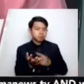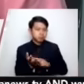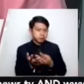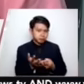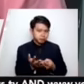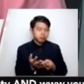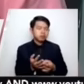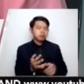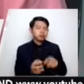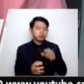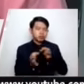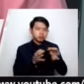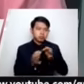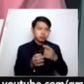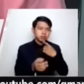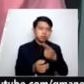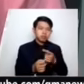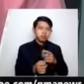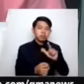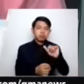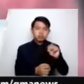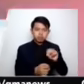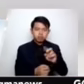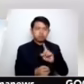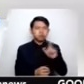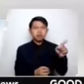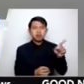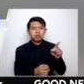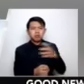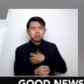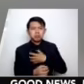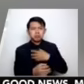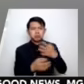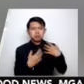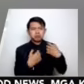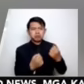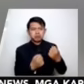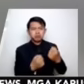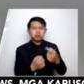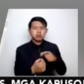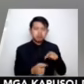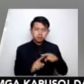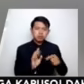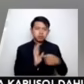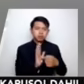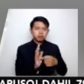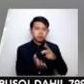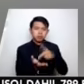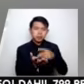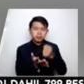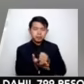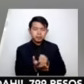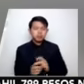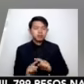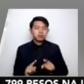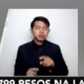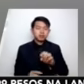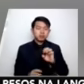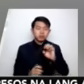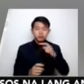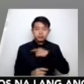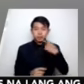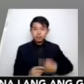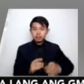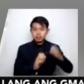guys. And then maybe after that, he will provide the passport. Pinagkukumpirma pa sa Chinese Embassy ang passport niya na nasa ilalim ng